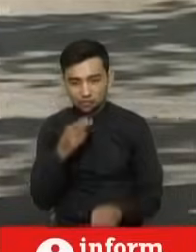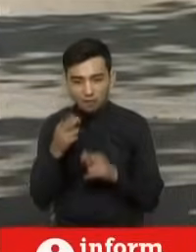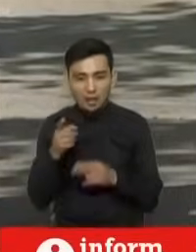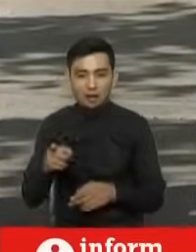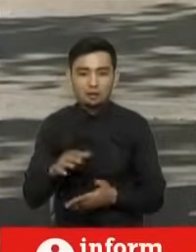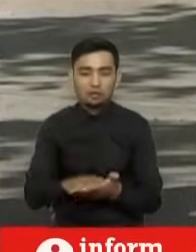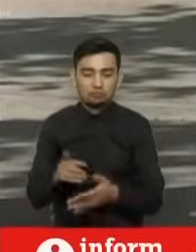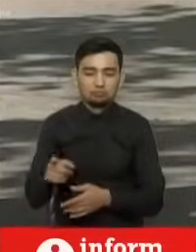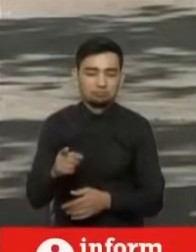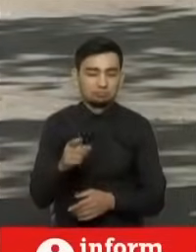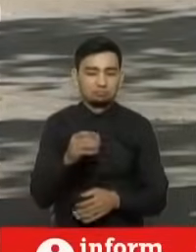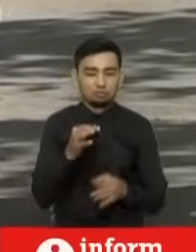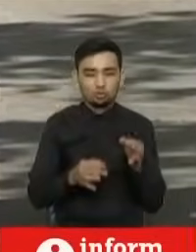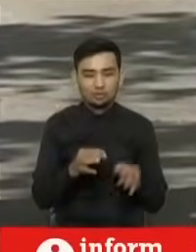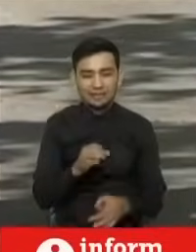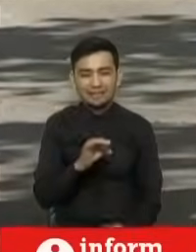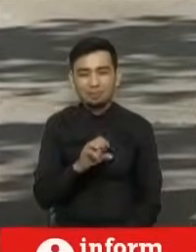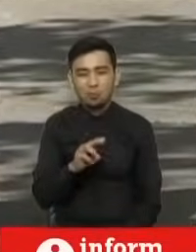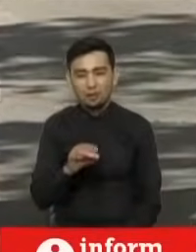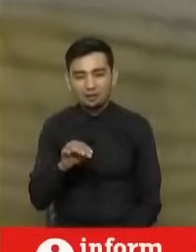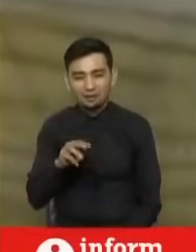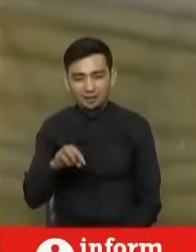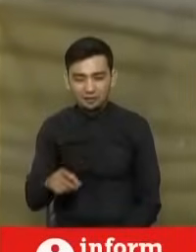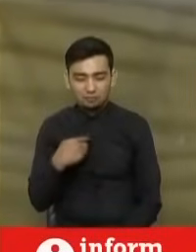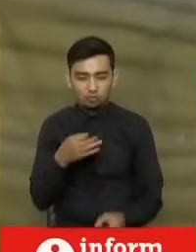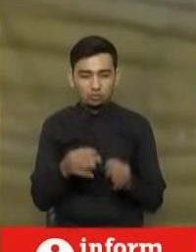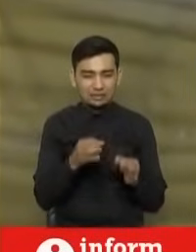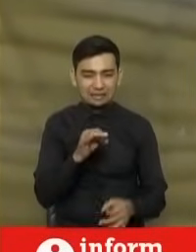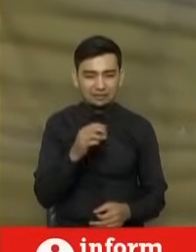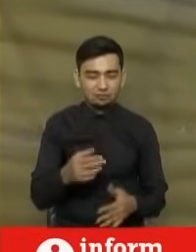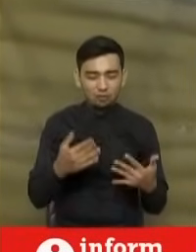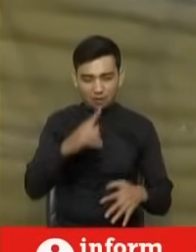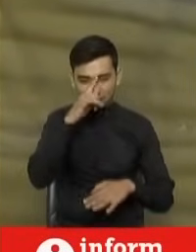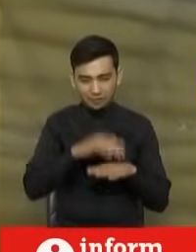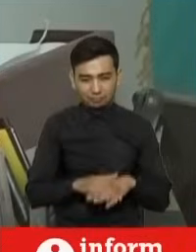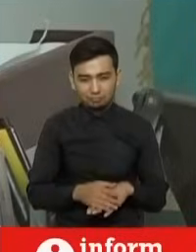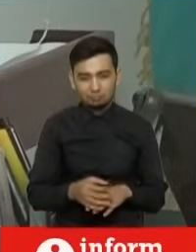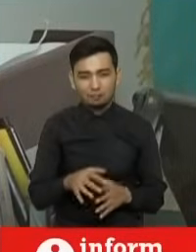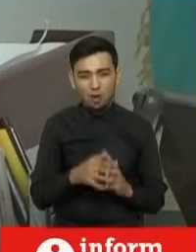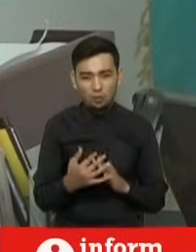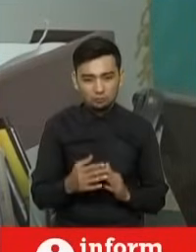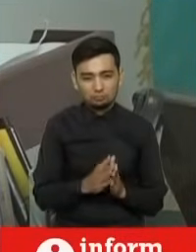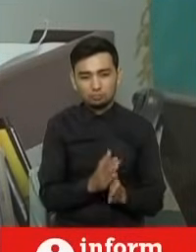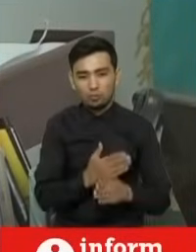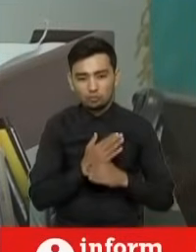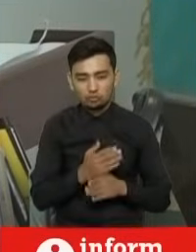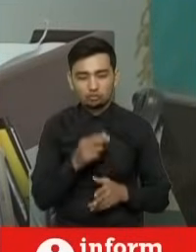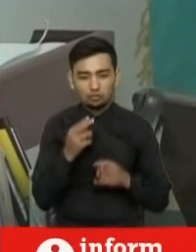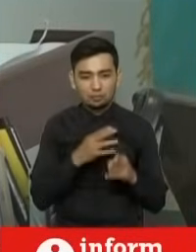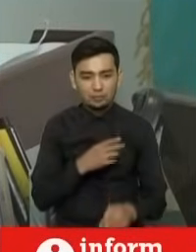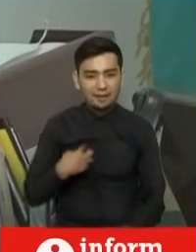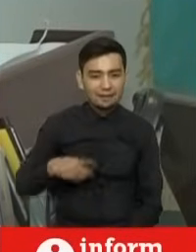исполнителю. Отчаявшиеся люди собрались подавать иск в суд. Обратились к какому поселка за помощью. Я разговаривал с его